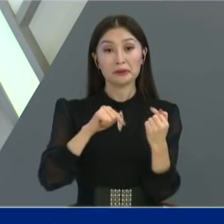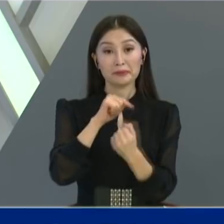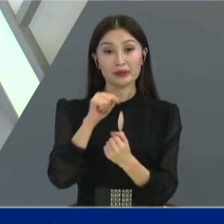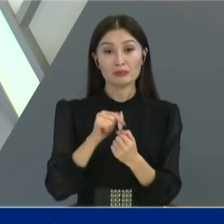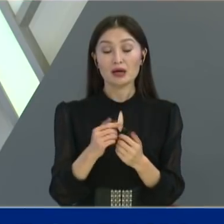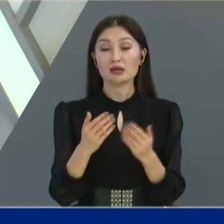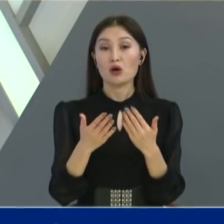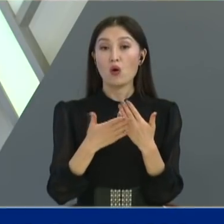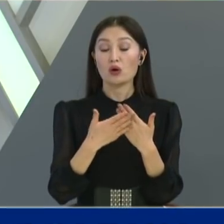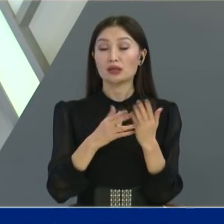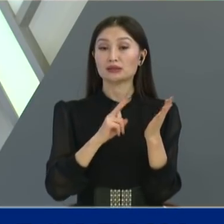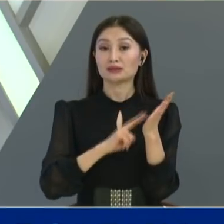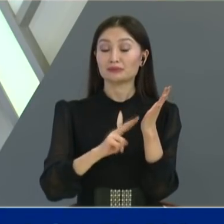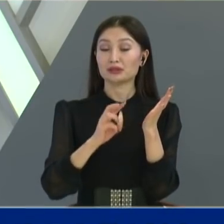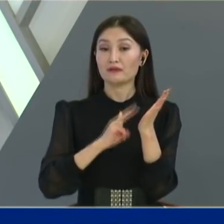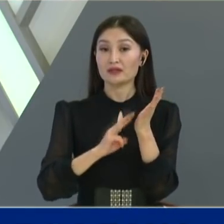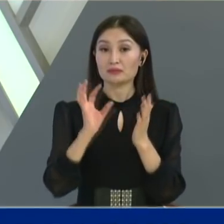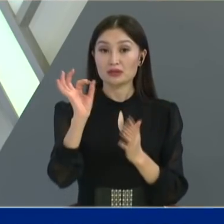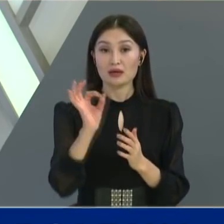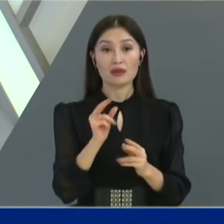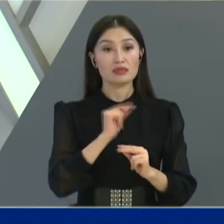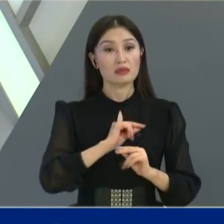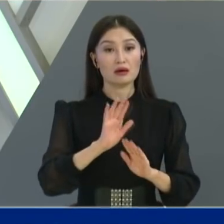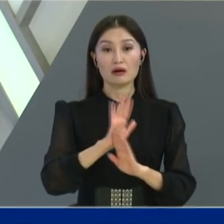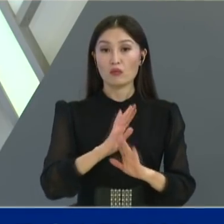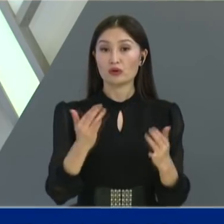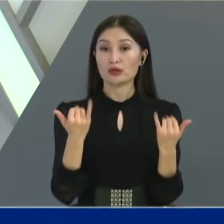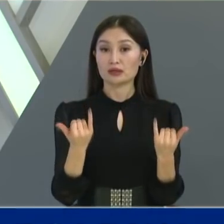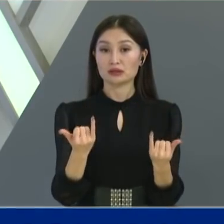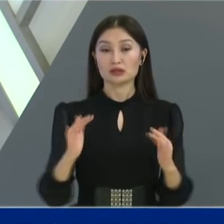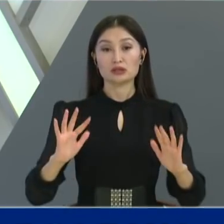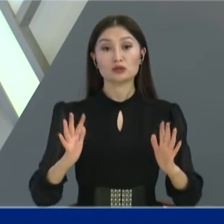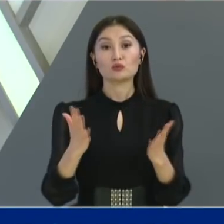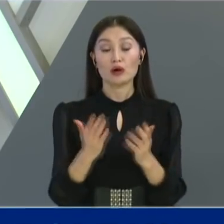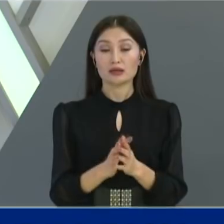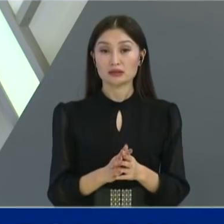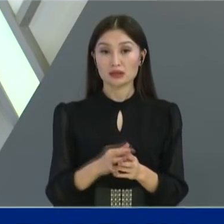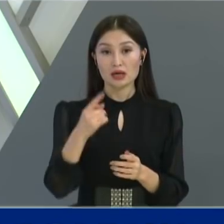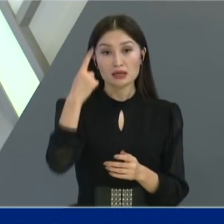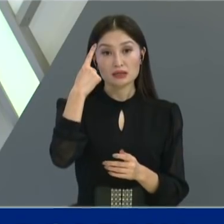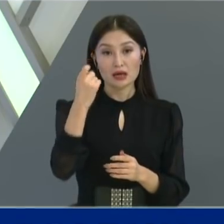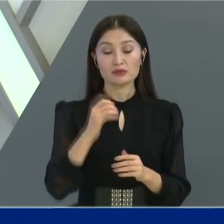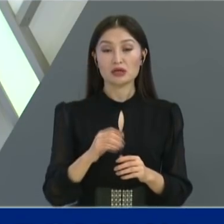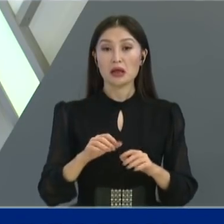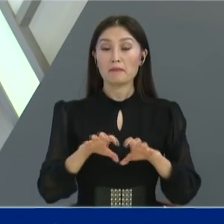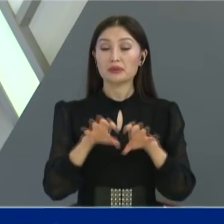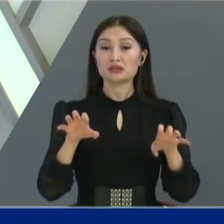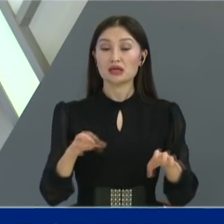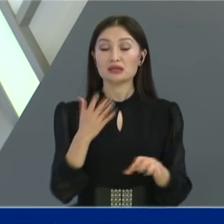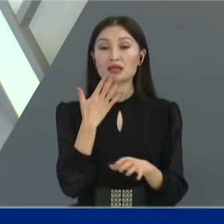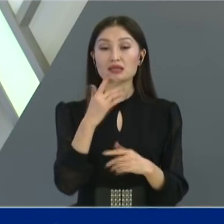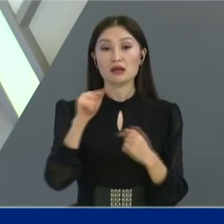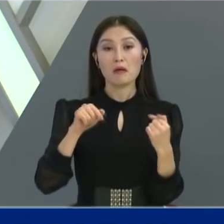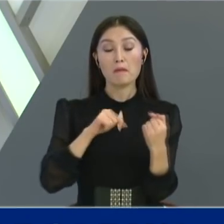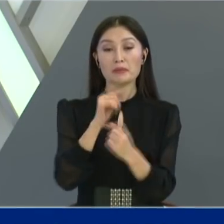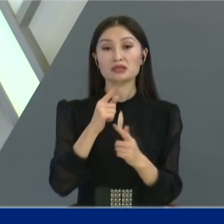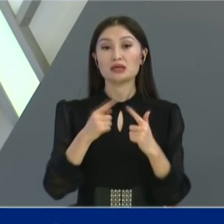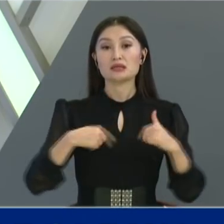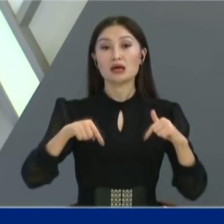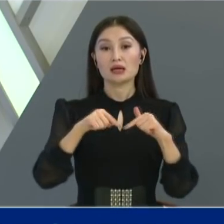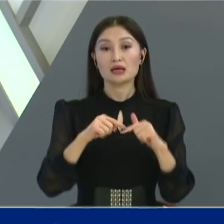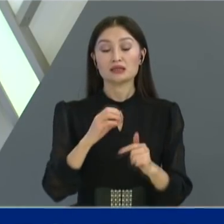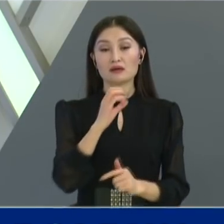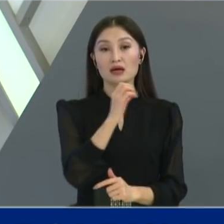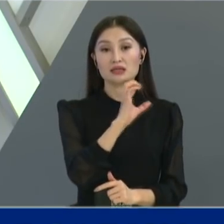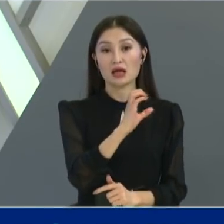около 70-80% не работают в текущей ситуации, сообщил председатель Национального бизнес-альянса Сталбек